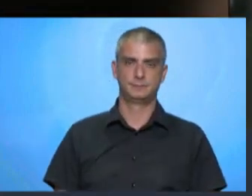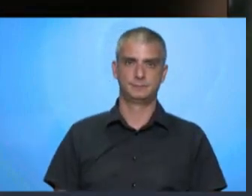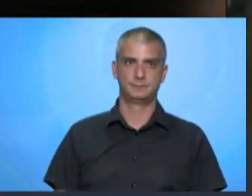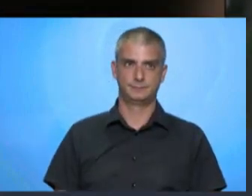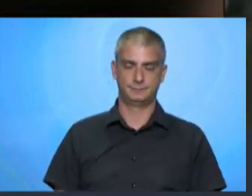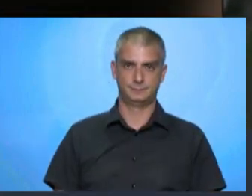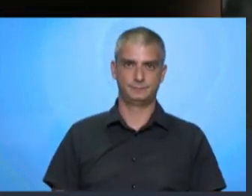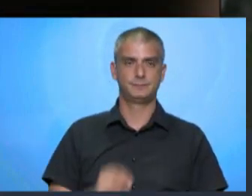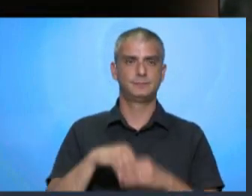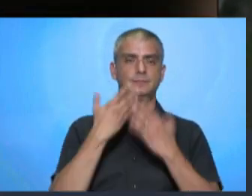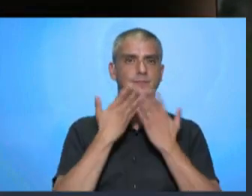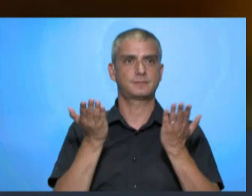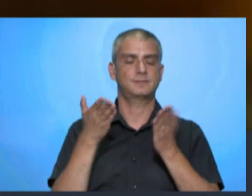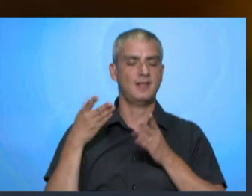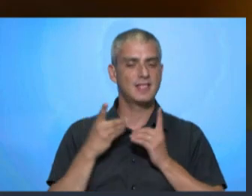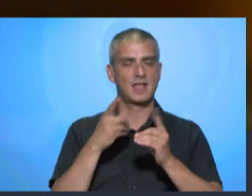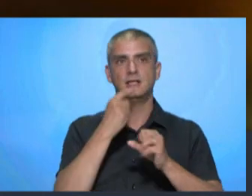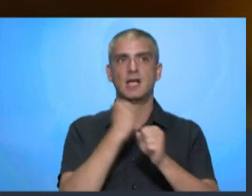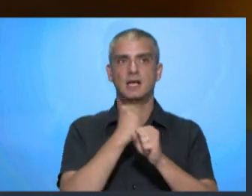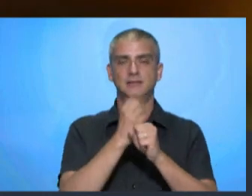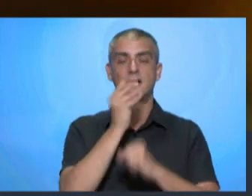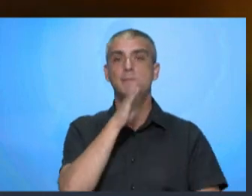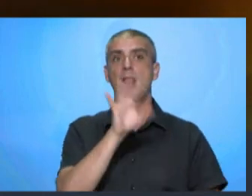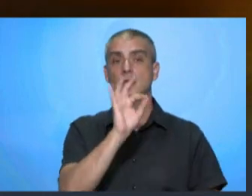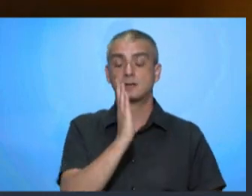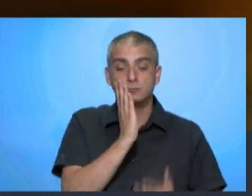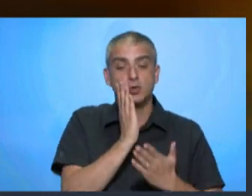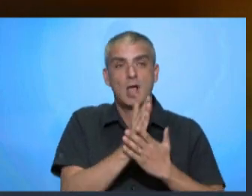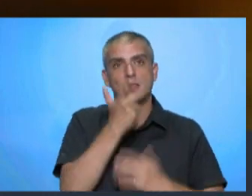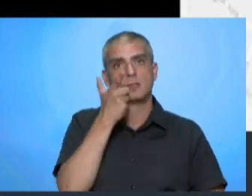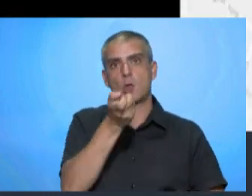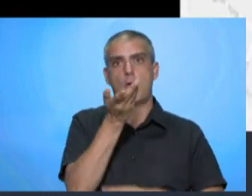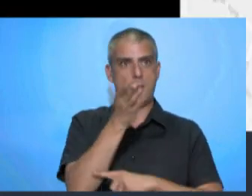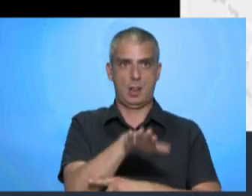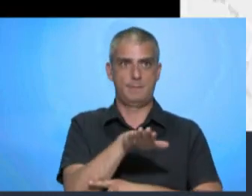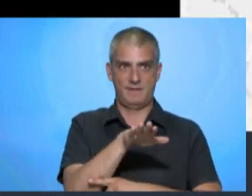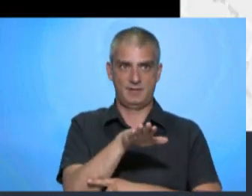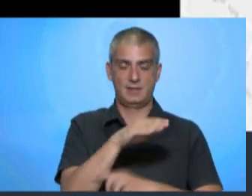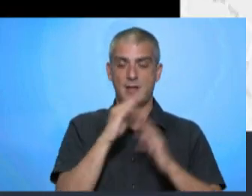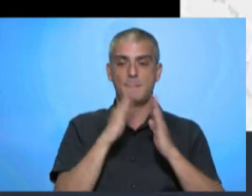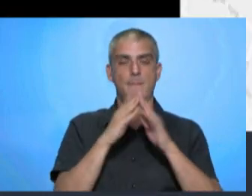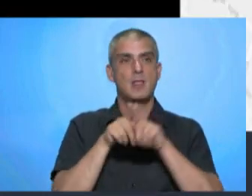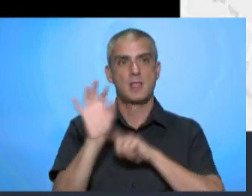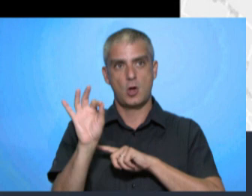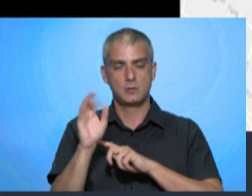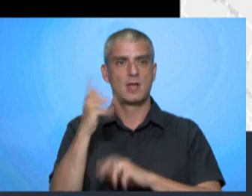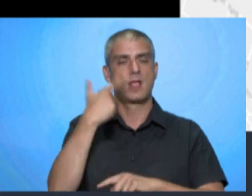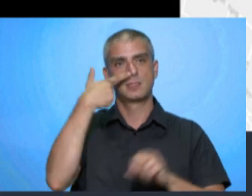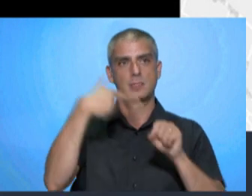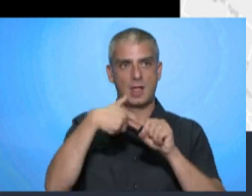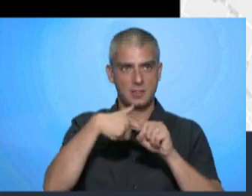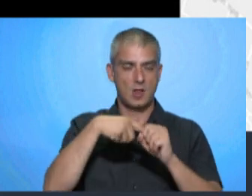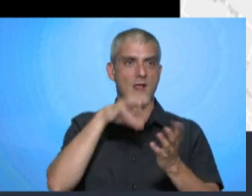בין היתר נחשף היום המסלול שעברה דבורה עם ילדיה עד הרגע שבו נורתה למוות, מבית אחותה דרך תחנת הדלק